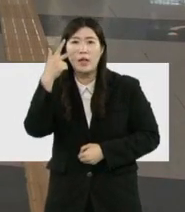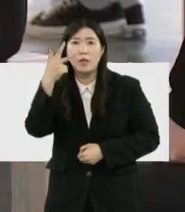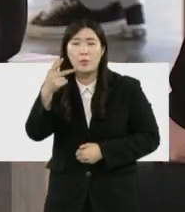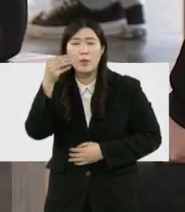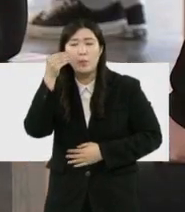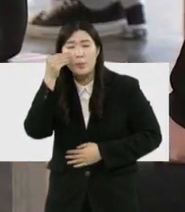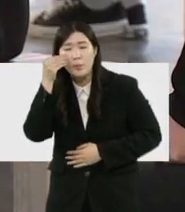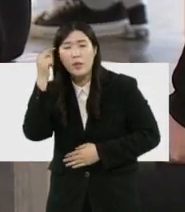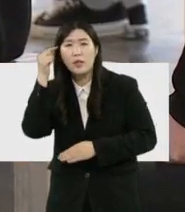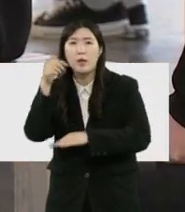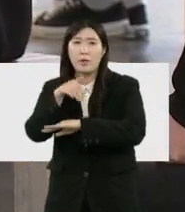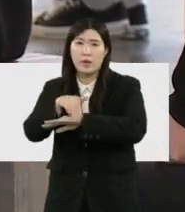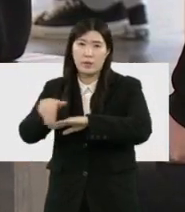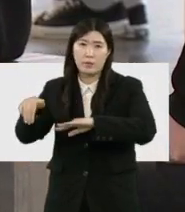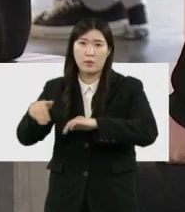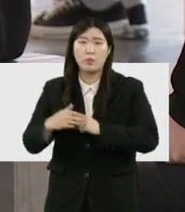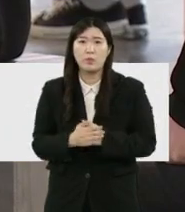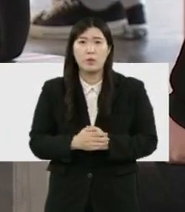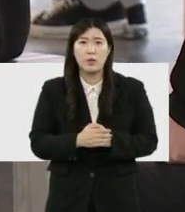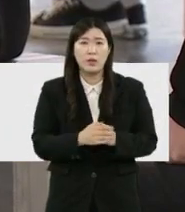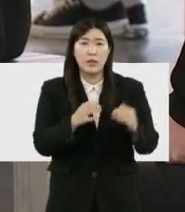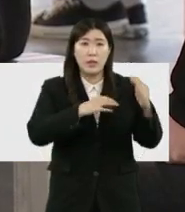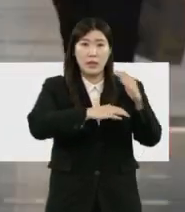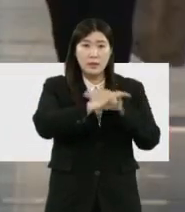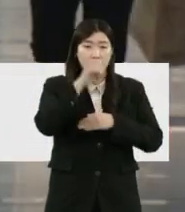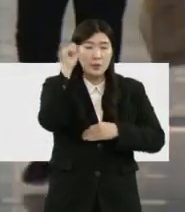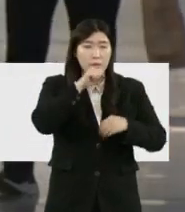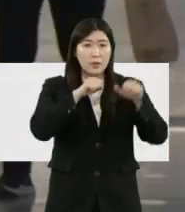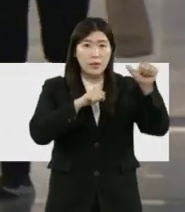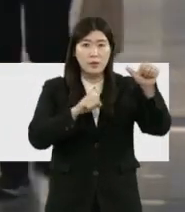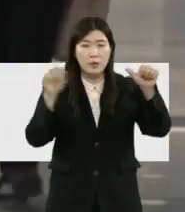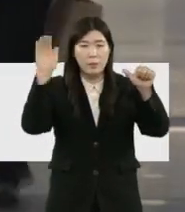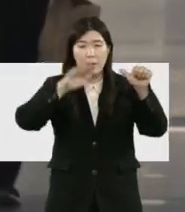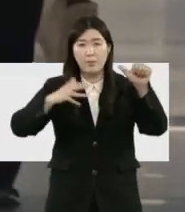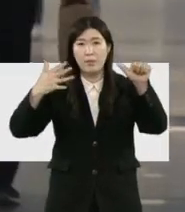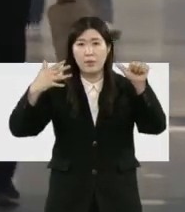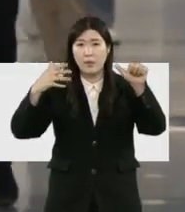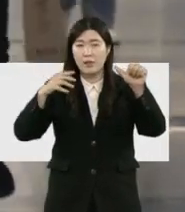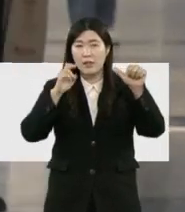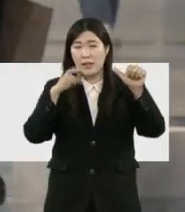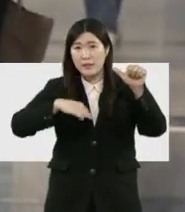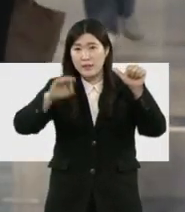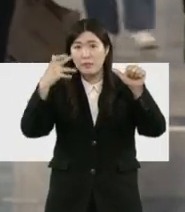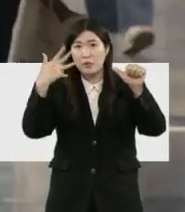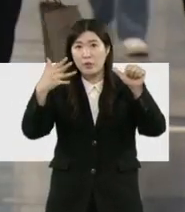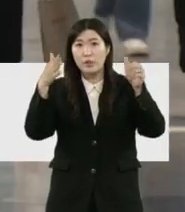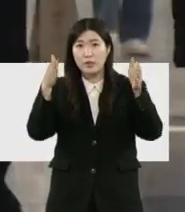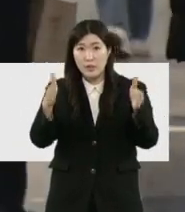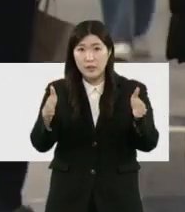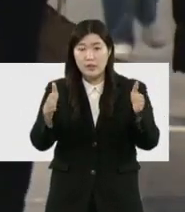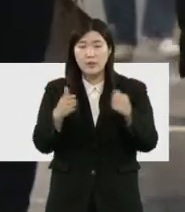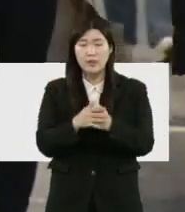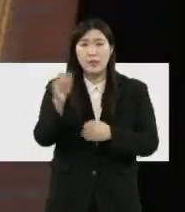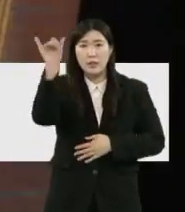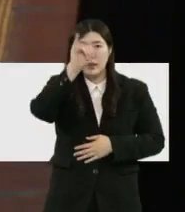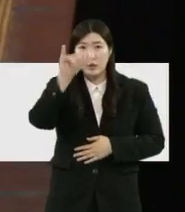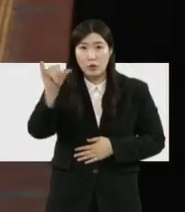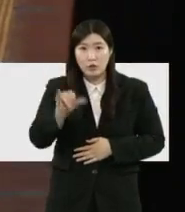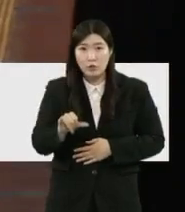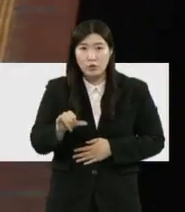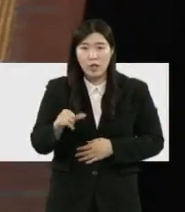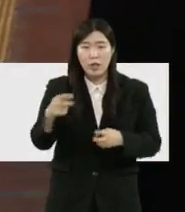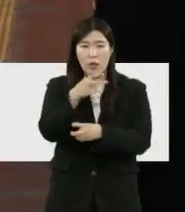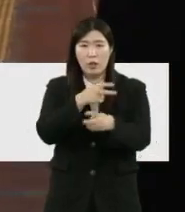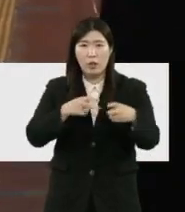되기 시켰습니다 또 오전 5시부터 입실 마감 시한인 오전 8시 10분까지 전국의 열차 운행